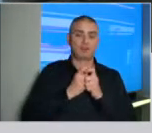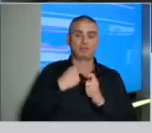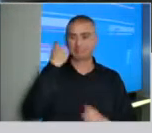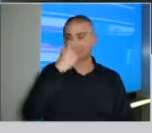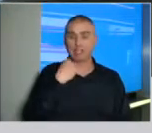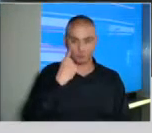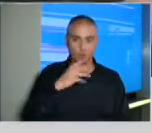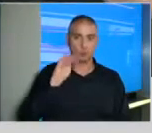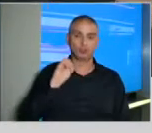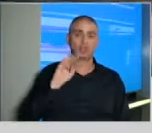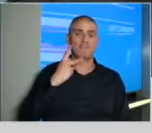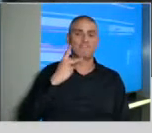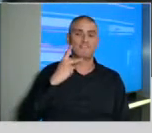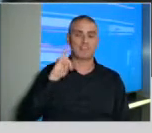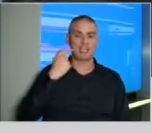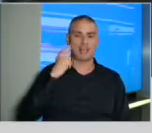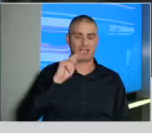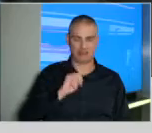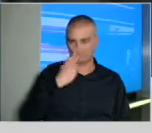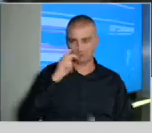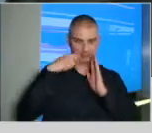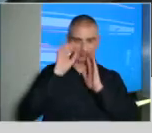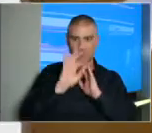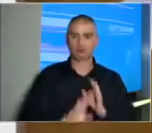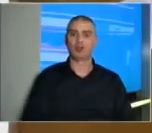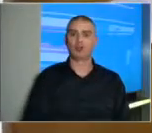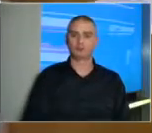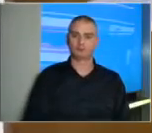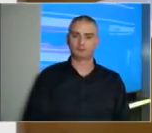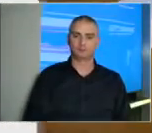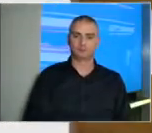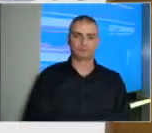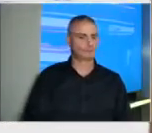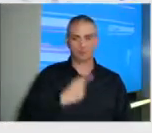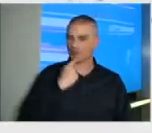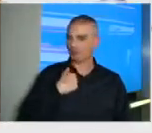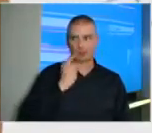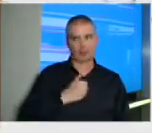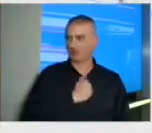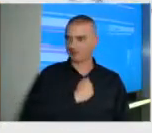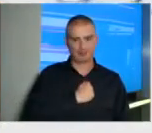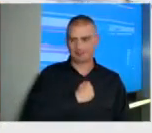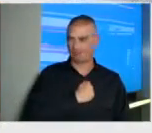זהות, משה פייגלין. בוא נראה את הסרטון שלו. אני לא מגדיר את עצמי כדתי.